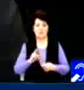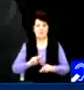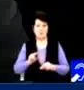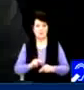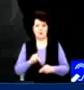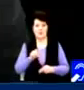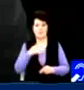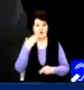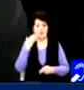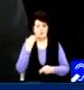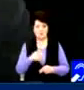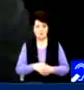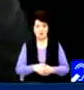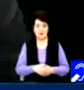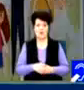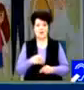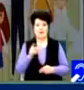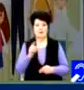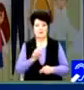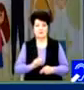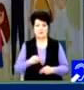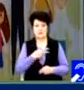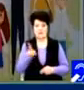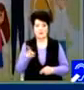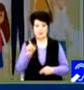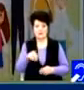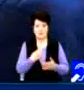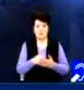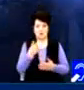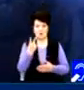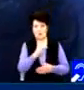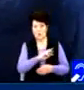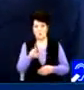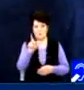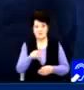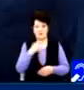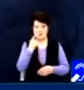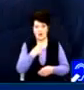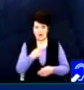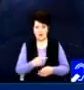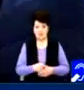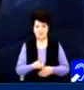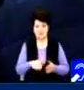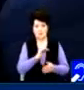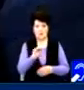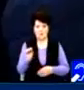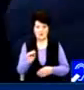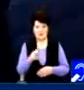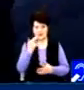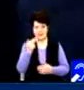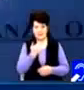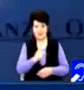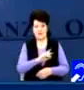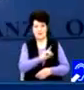ușor pe finlandezi a costat cam 20 de milioane de euro de la buget pentru a finanța 2000 de șomeri timp de un an intrată oficial în recesiune Italia va